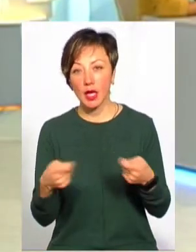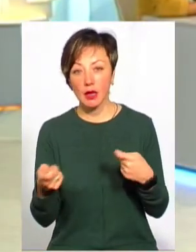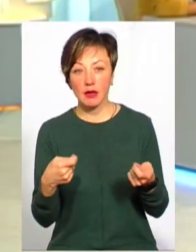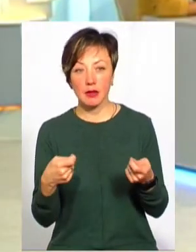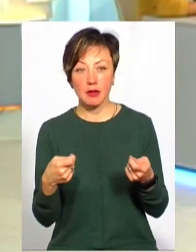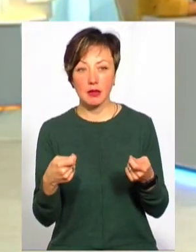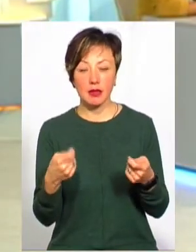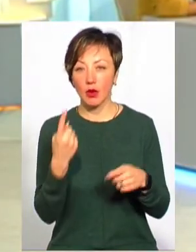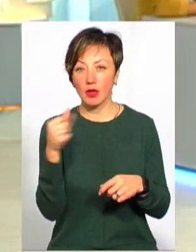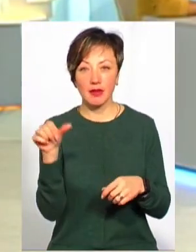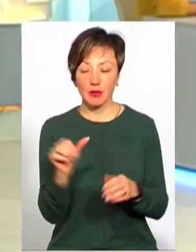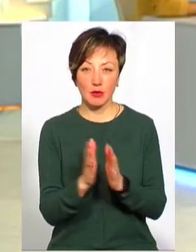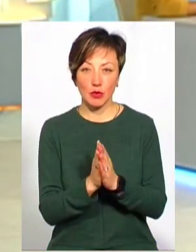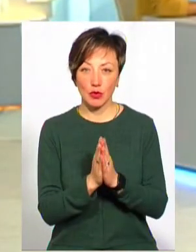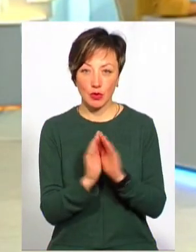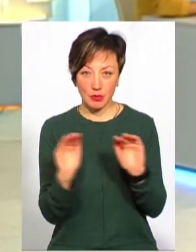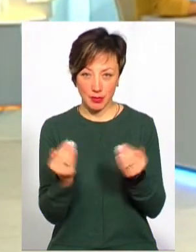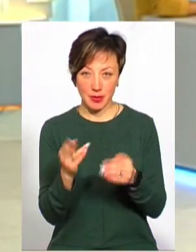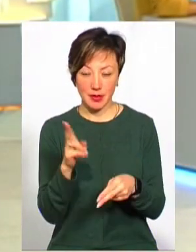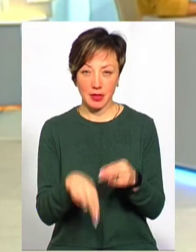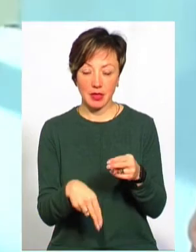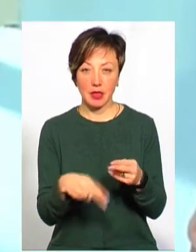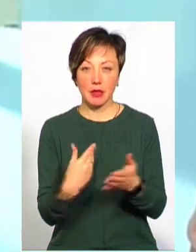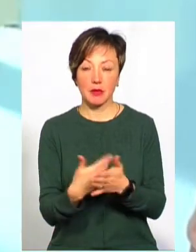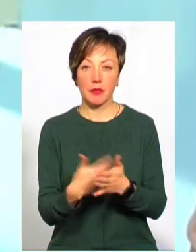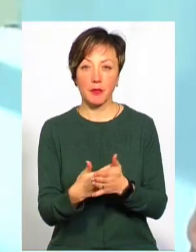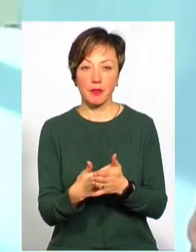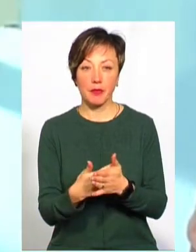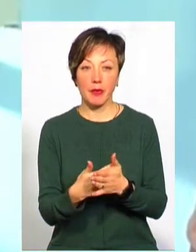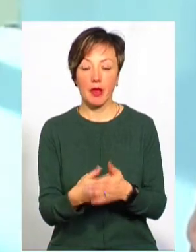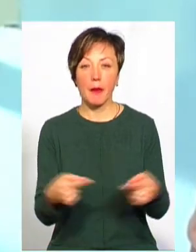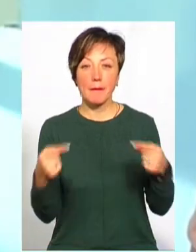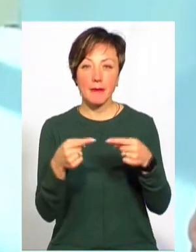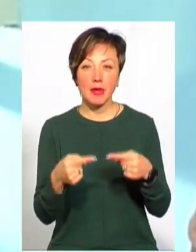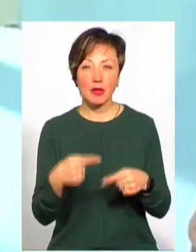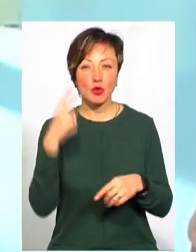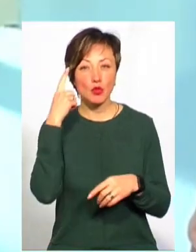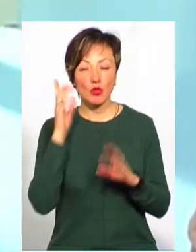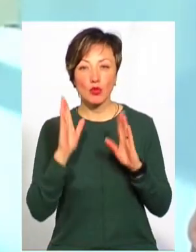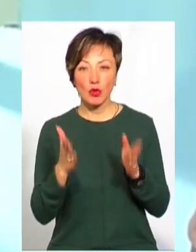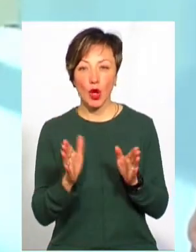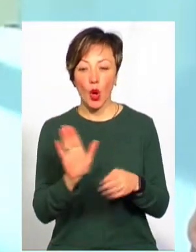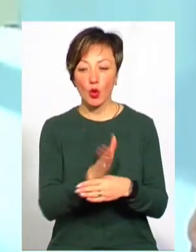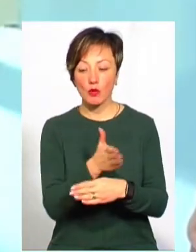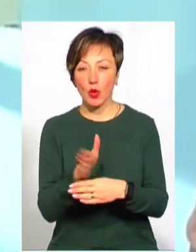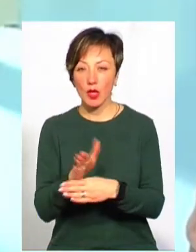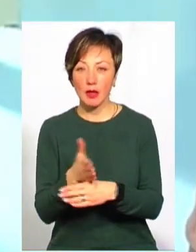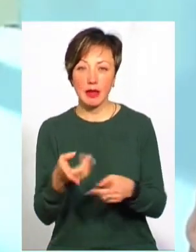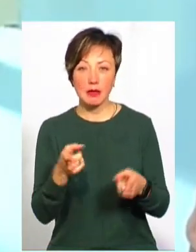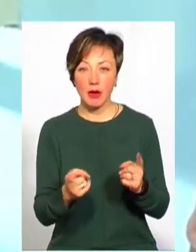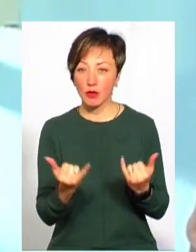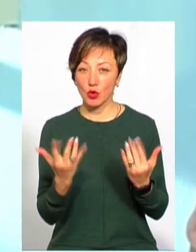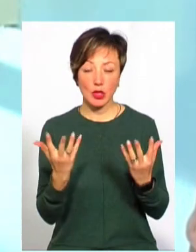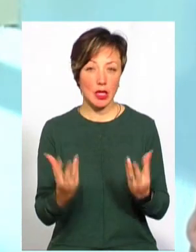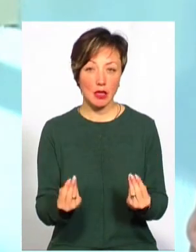нас залишилось хвилину, попрошу вас лаконічно закінчити. Так, ну певні буде, я думаю, що буде розподілено, тому що насправді